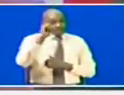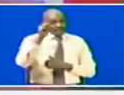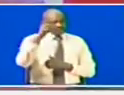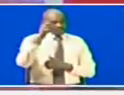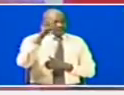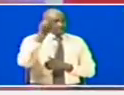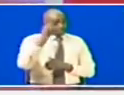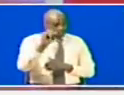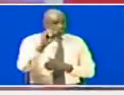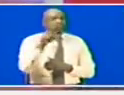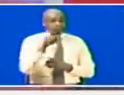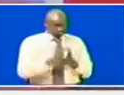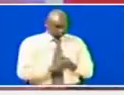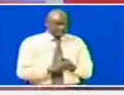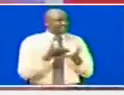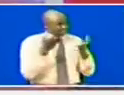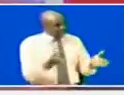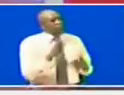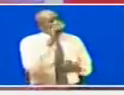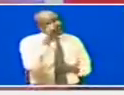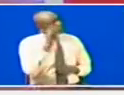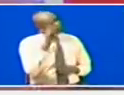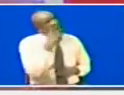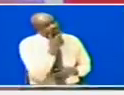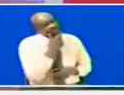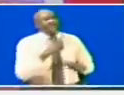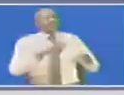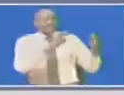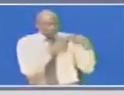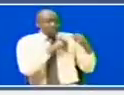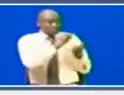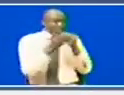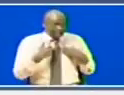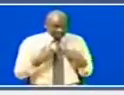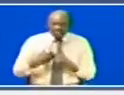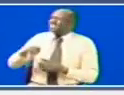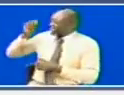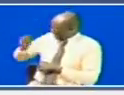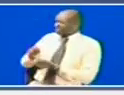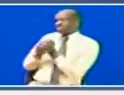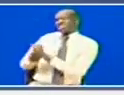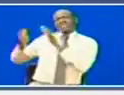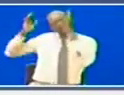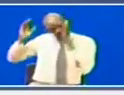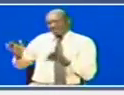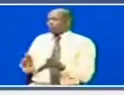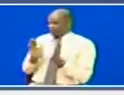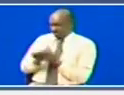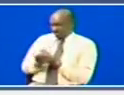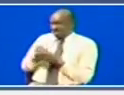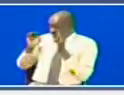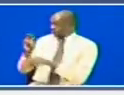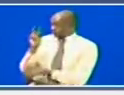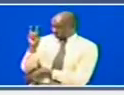hashtag KTN Law Weekend. Babu, no. Moja kwa moja, jukumu limebadilika. Limebadilika. Kivipi? Pakubwa sana. Maanake